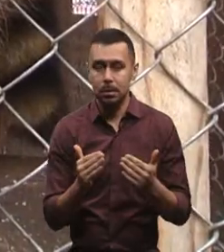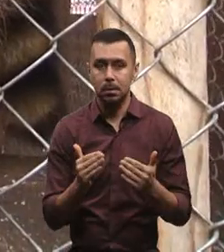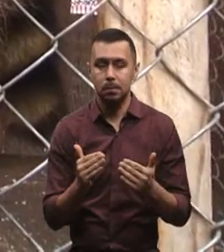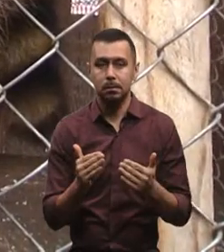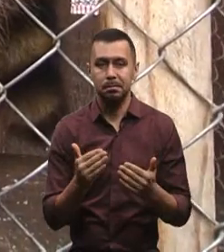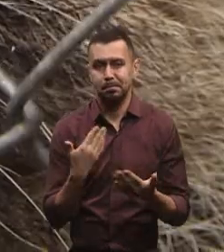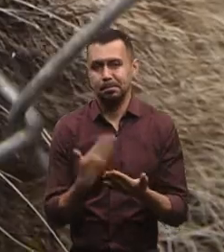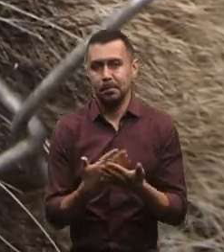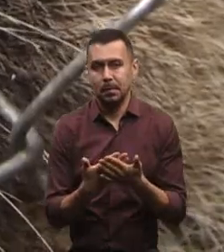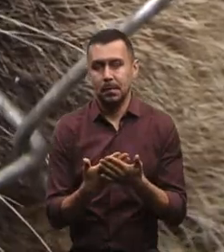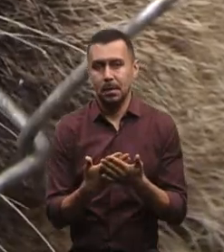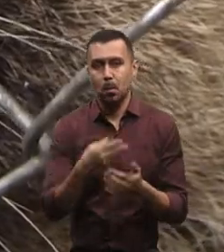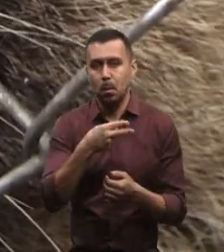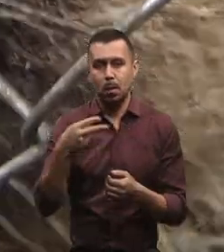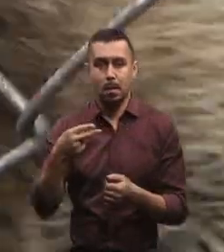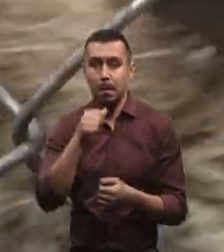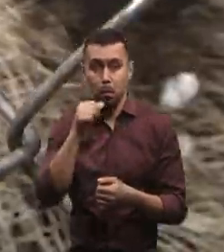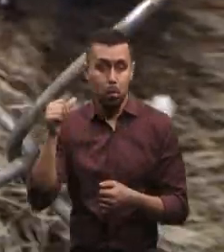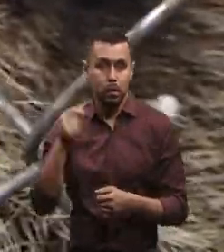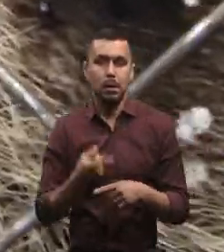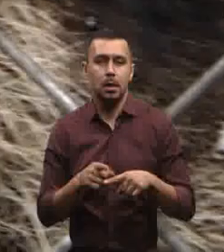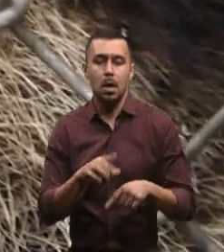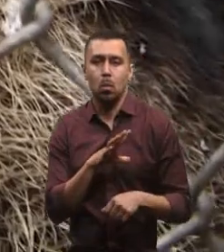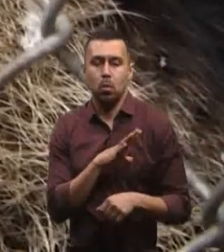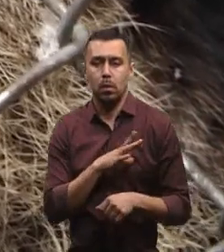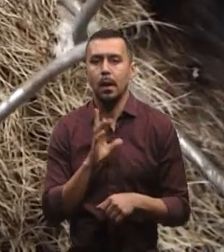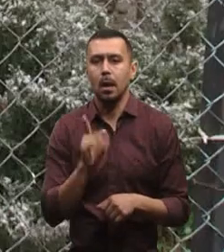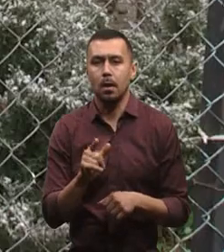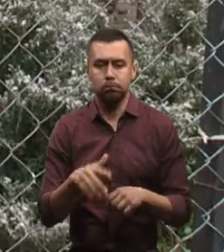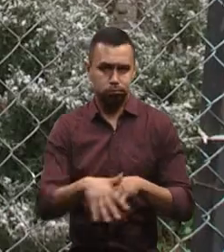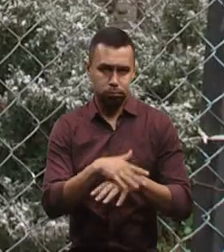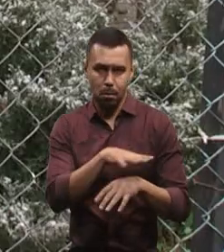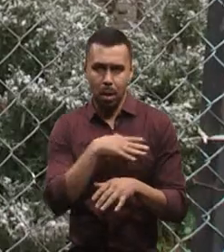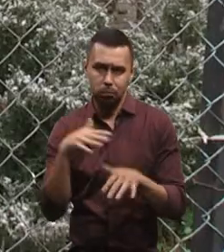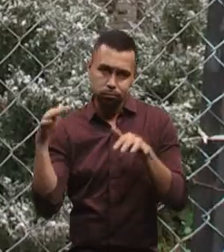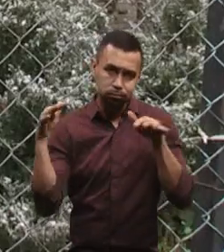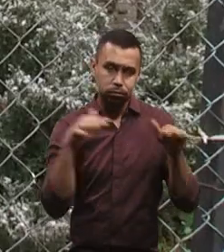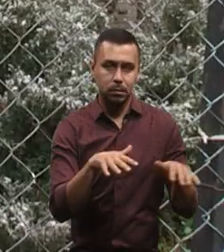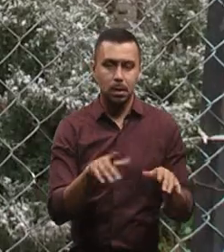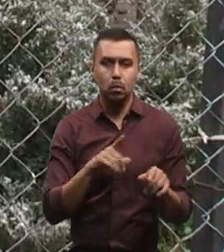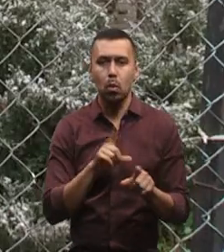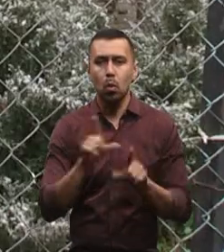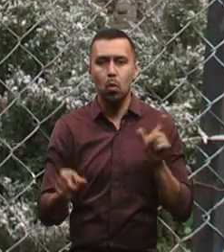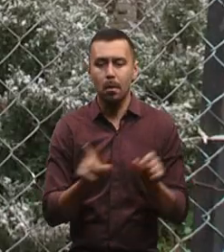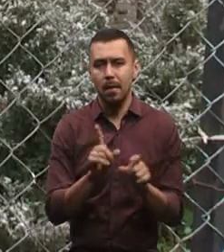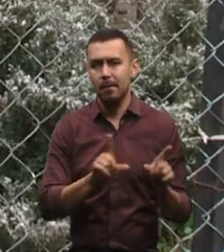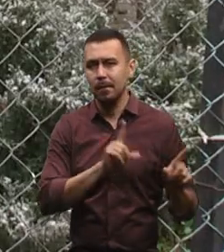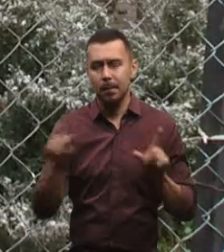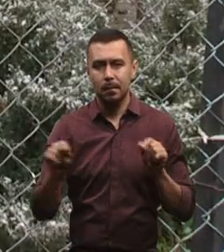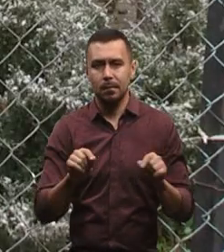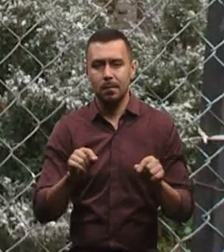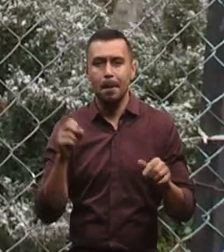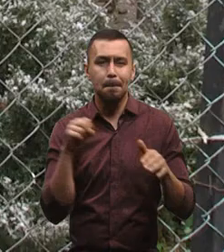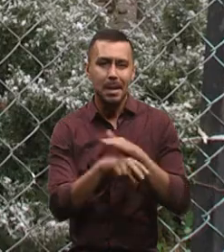брати порівняно минулий рік. В минулому році це було якби масово переїзд людей,